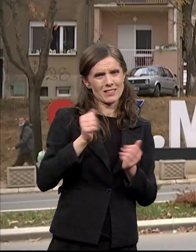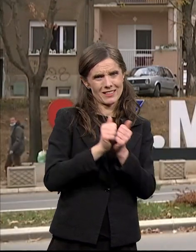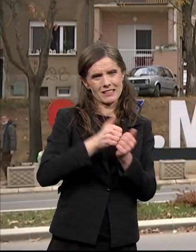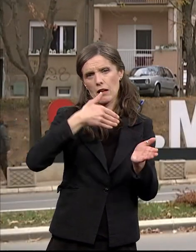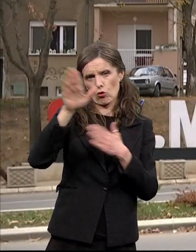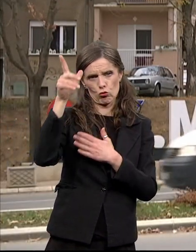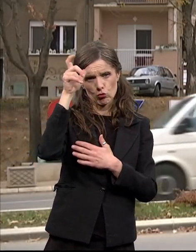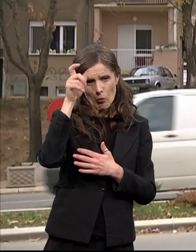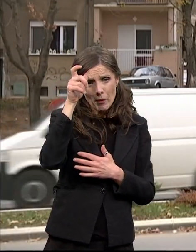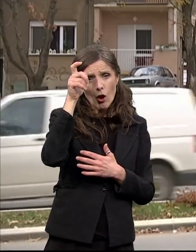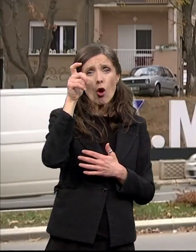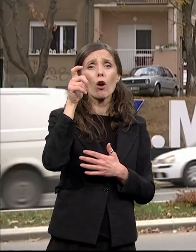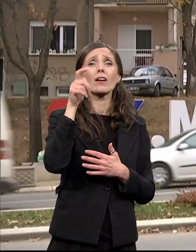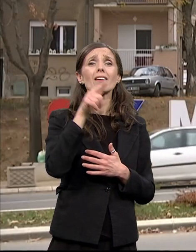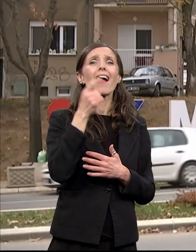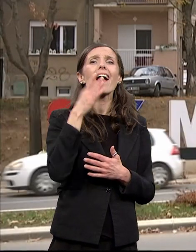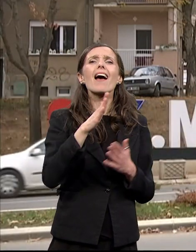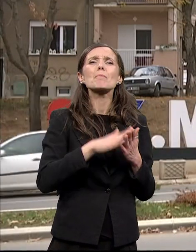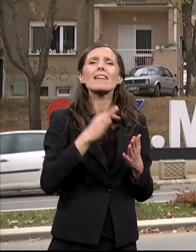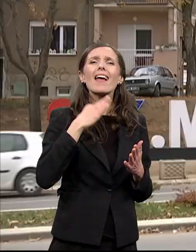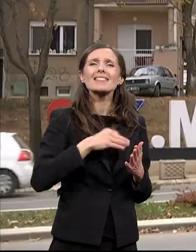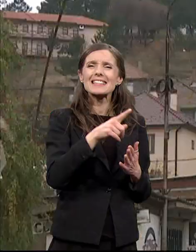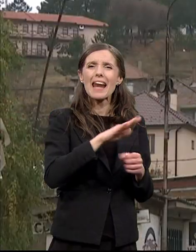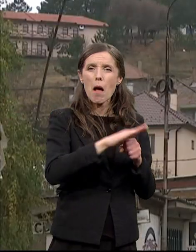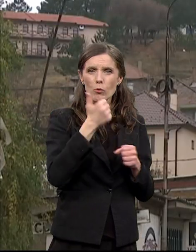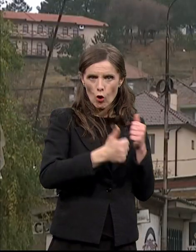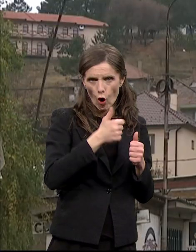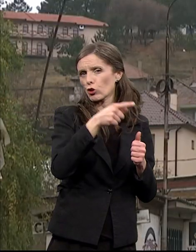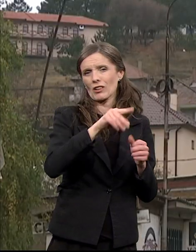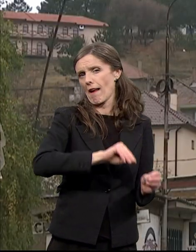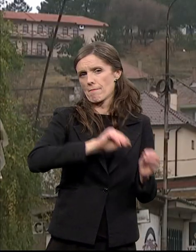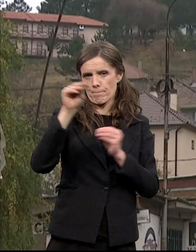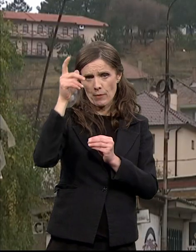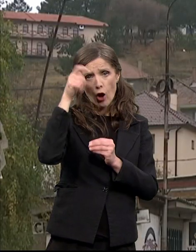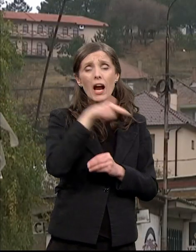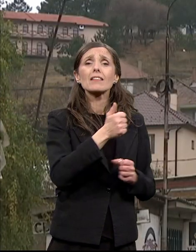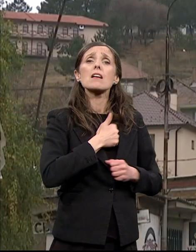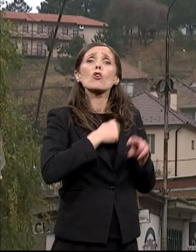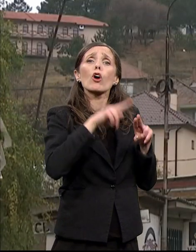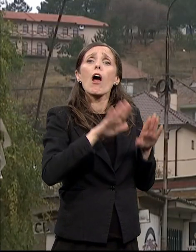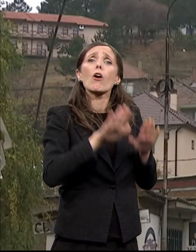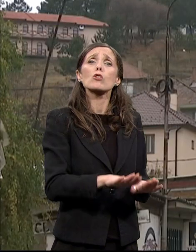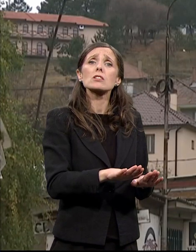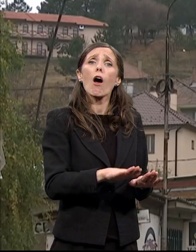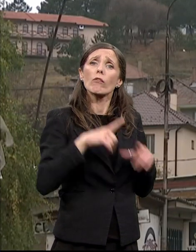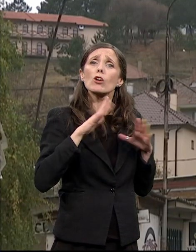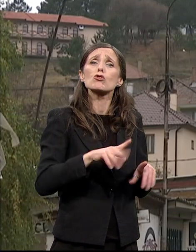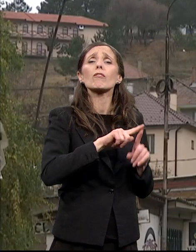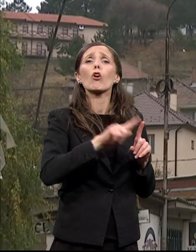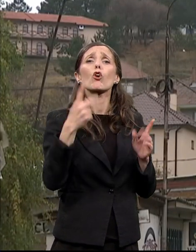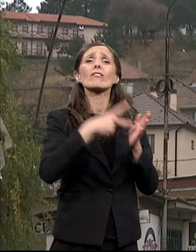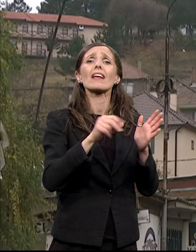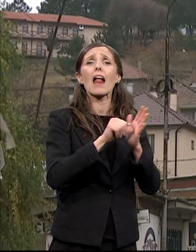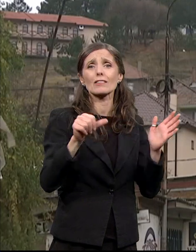Beograd. Posle proslave Matijinog 1. rođendana, a Zoran je ostao ovde i živao je ovde sve do 2016. sa mnom ovde u